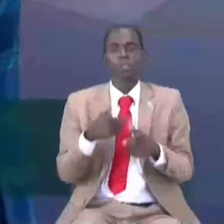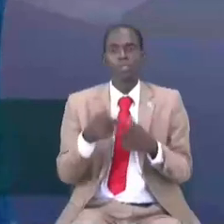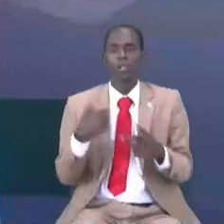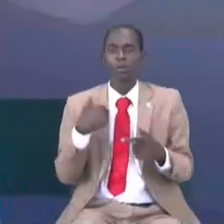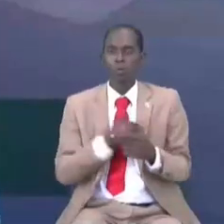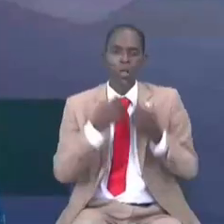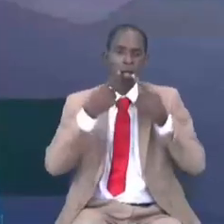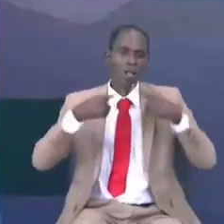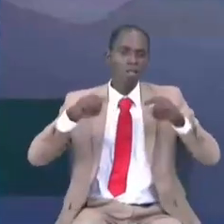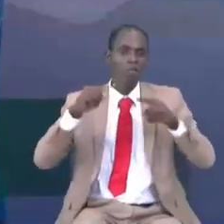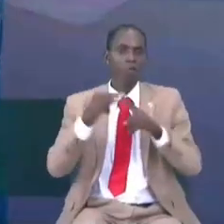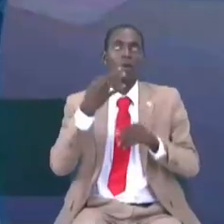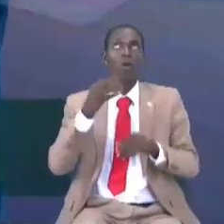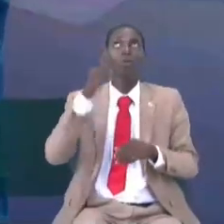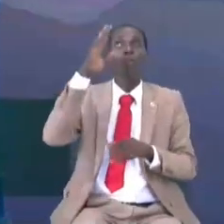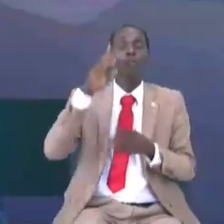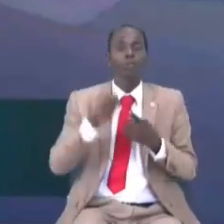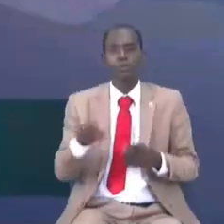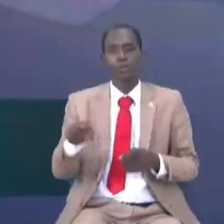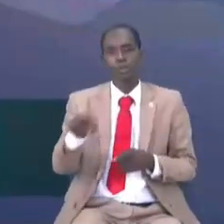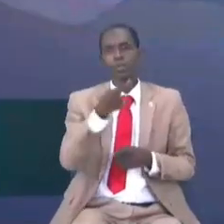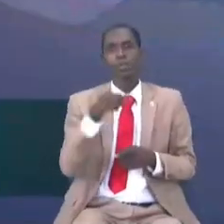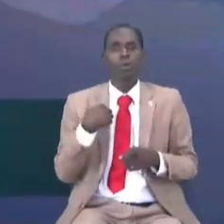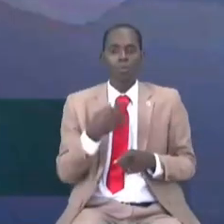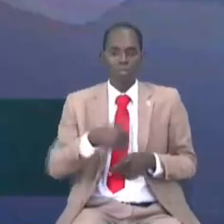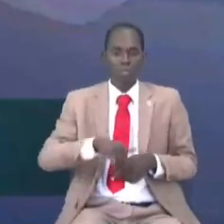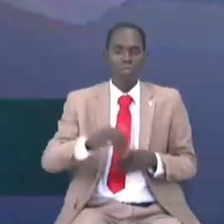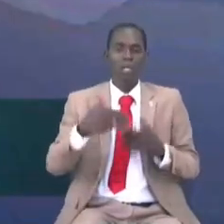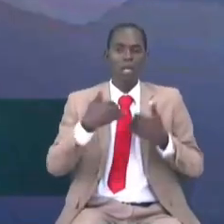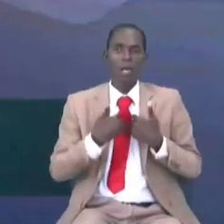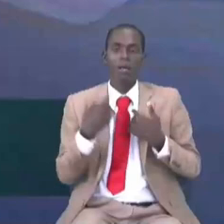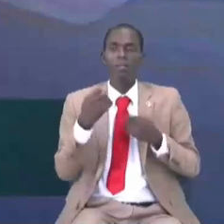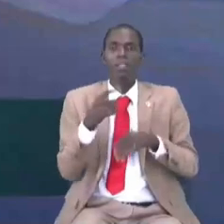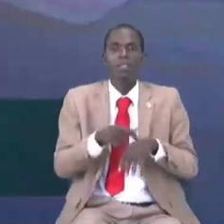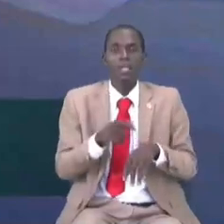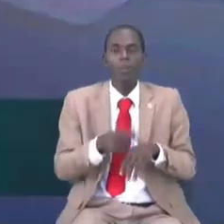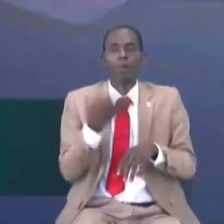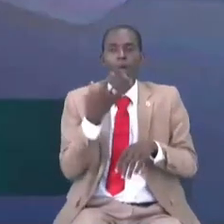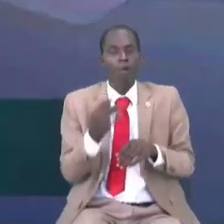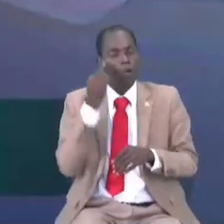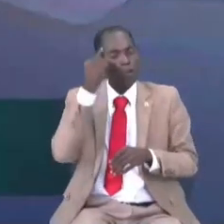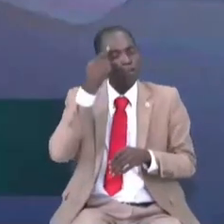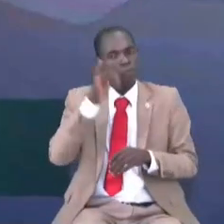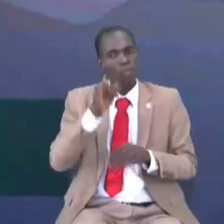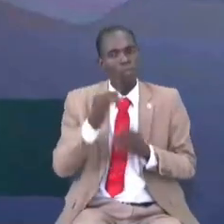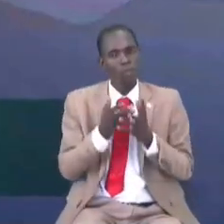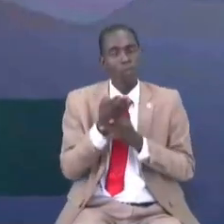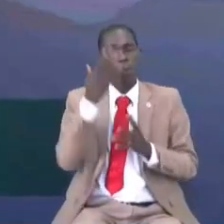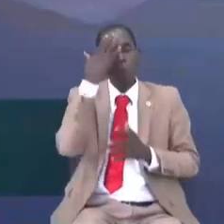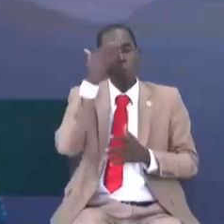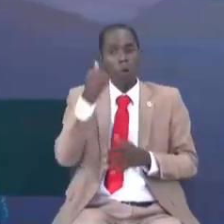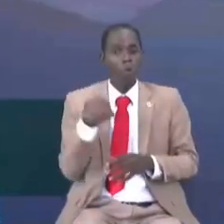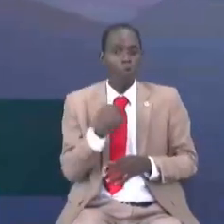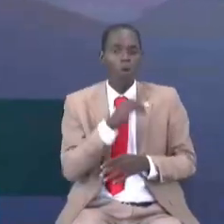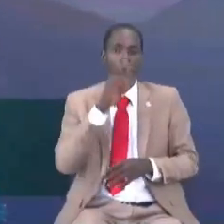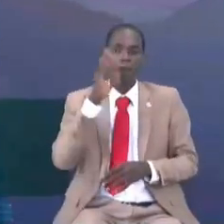nous avons une période de grâce. Et la raison pour laquelle nous prêchons, c'est pour que toute chair voie